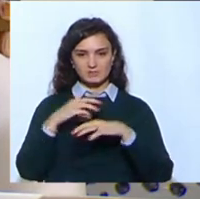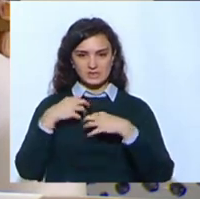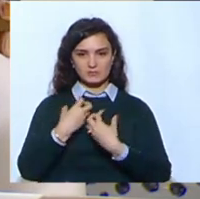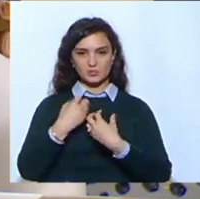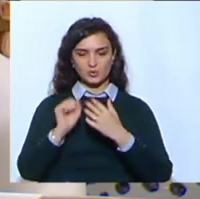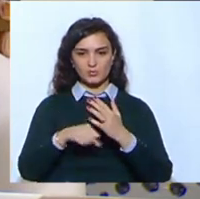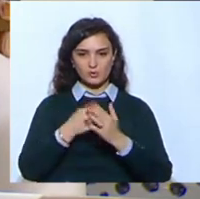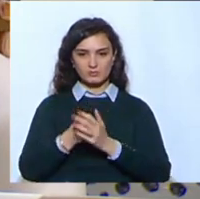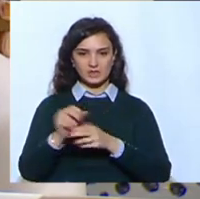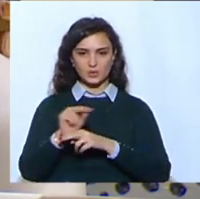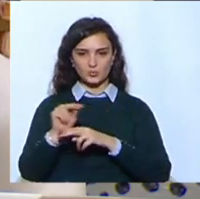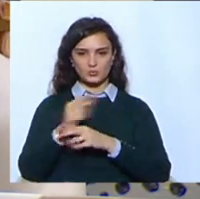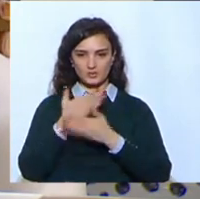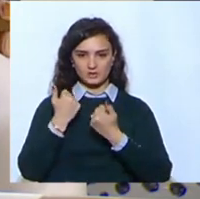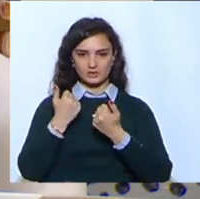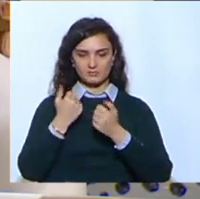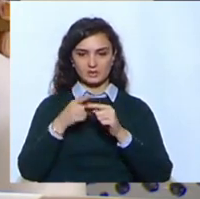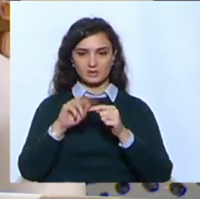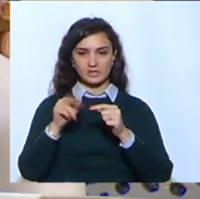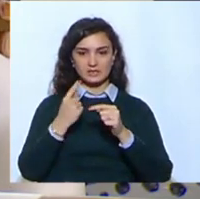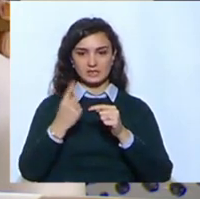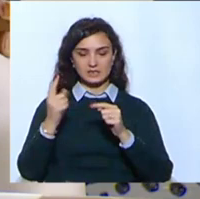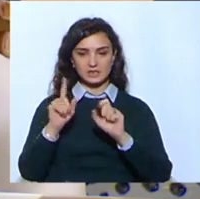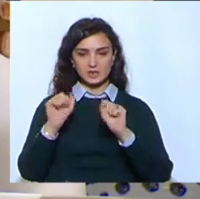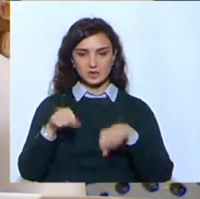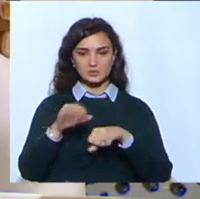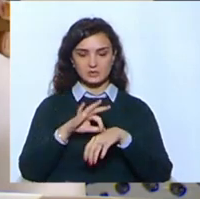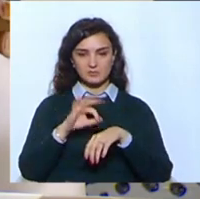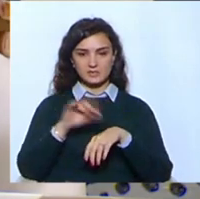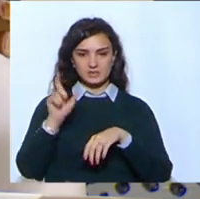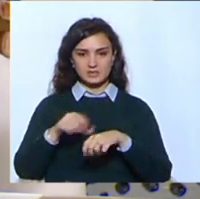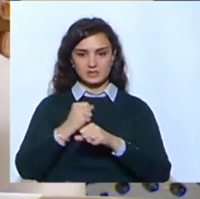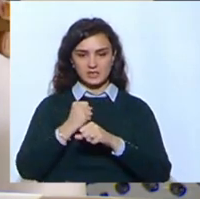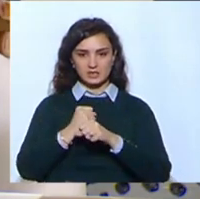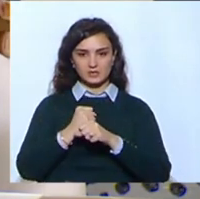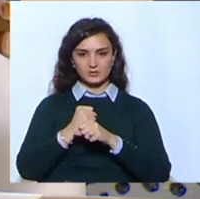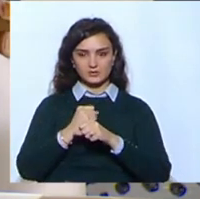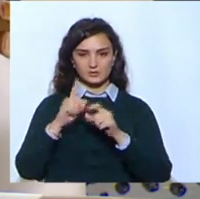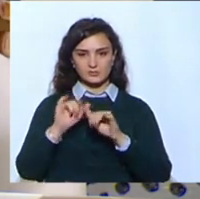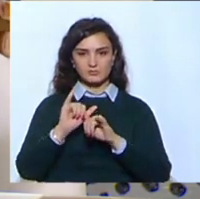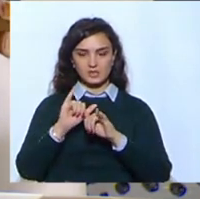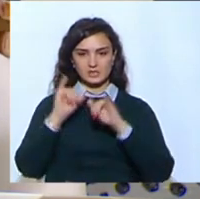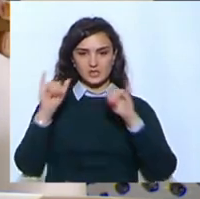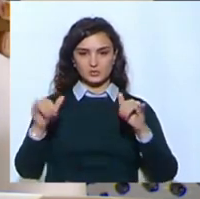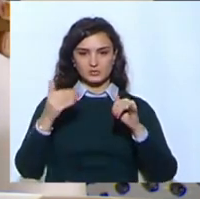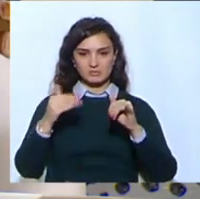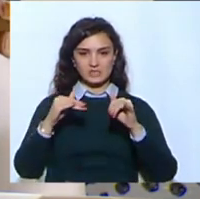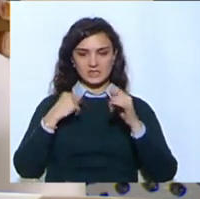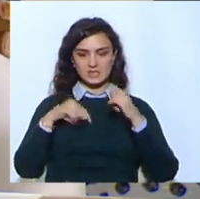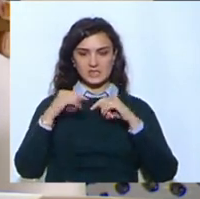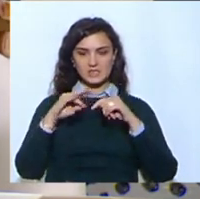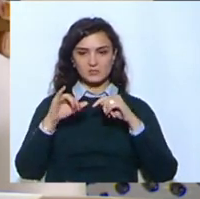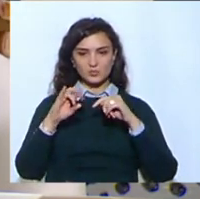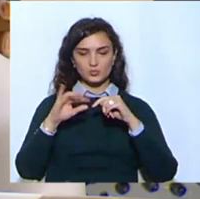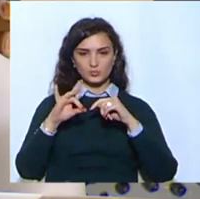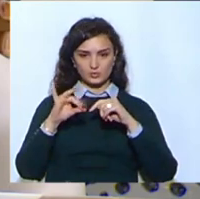სამწუხაროდ ბოლომდე განკურნება არ ხდება. ერთადერთი რაც შეუძლია პაციენტს გააკეთოს, ეს არის, რომ გაზარდოს მისი იმუნური სტატუსი, როგორც თქვენ უკვე